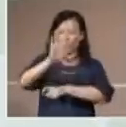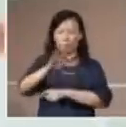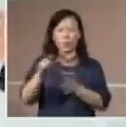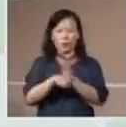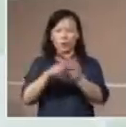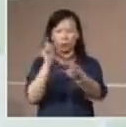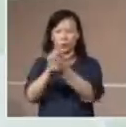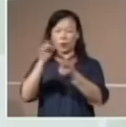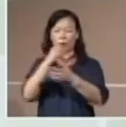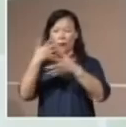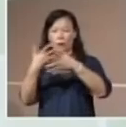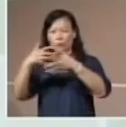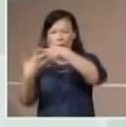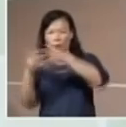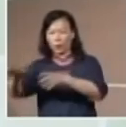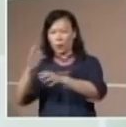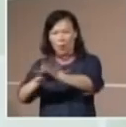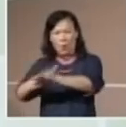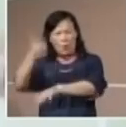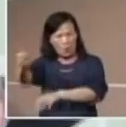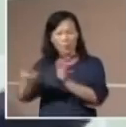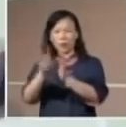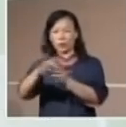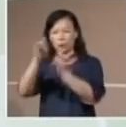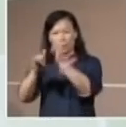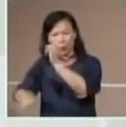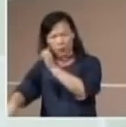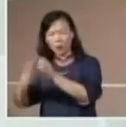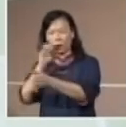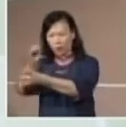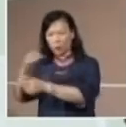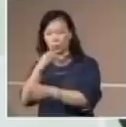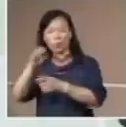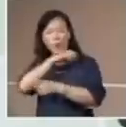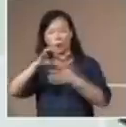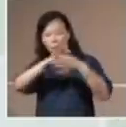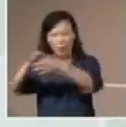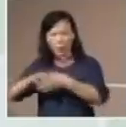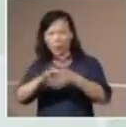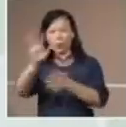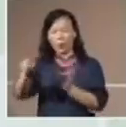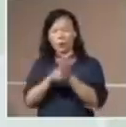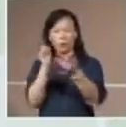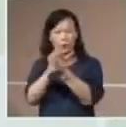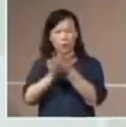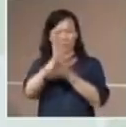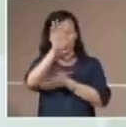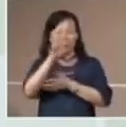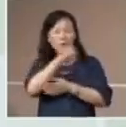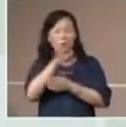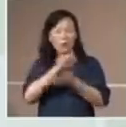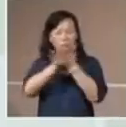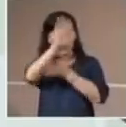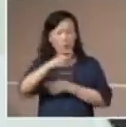制，把所有伫美国遮优秀的第二代、第三代，甲咱台湾做连结，这对台湾的未来的前途